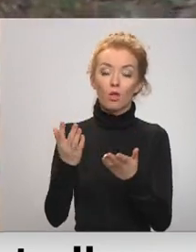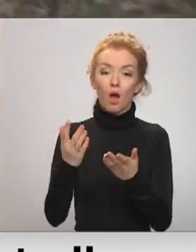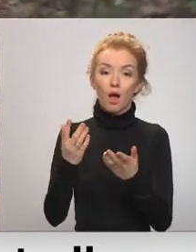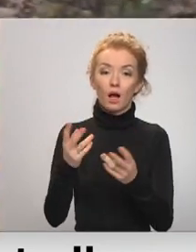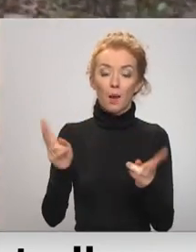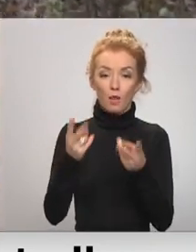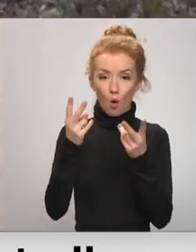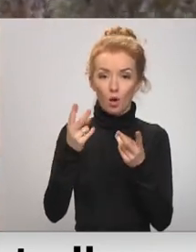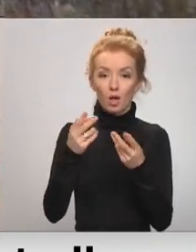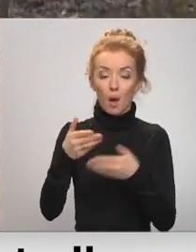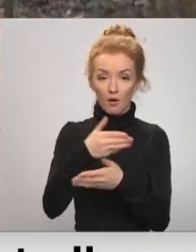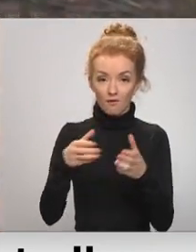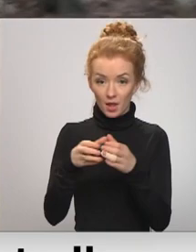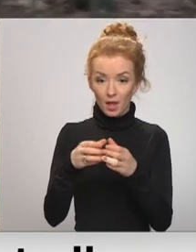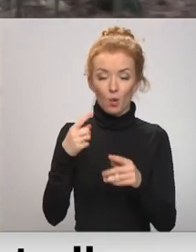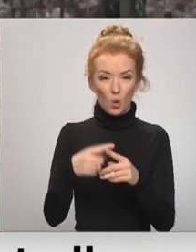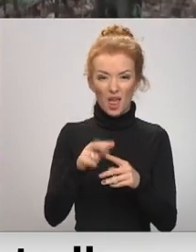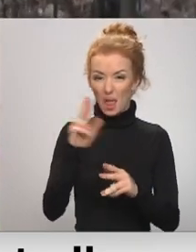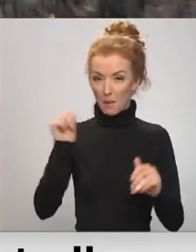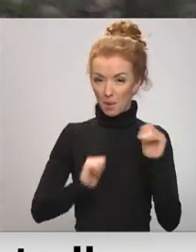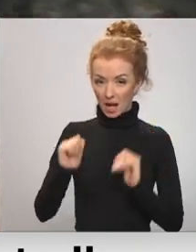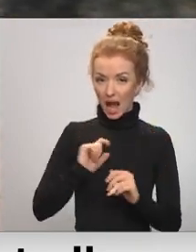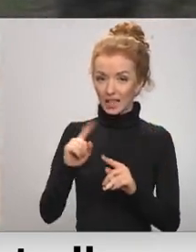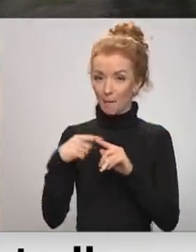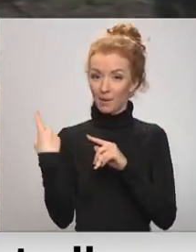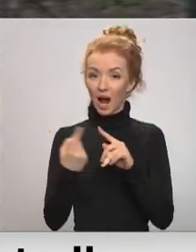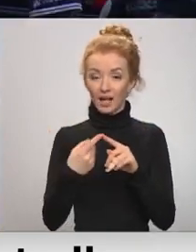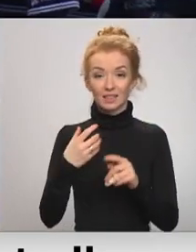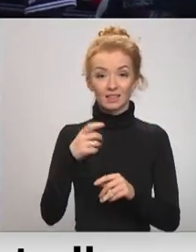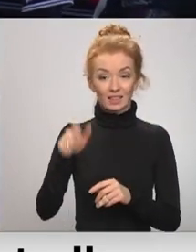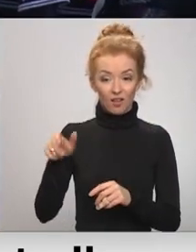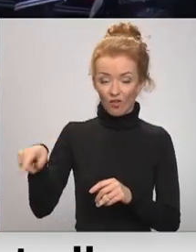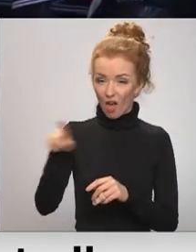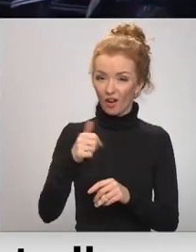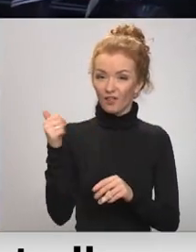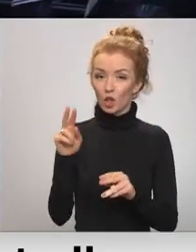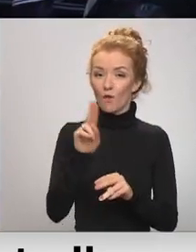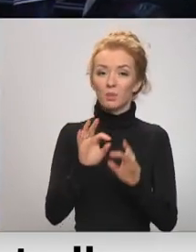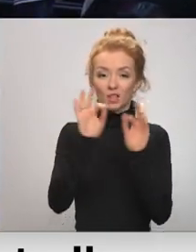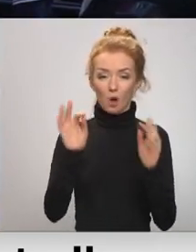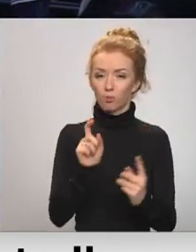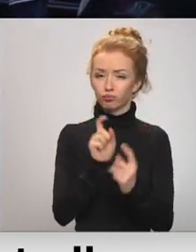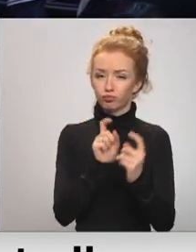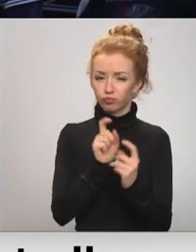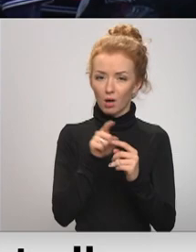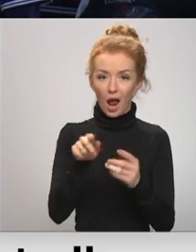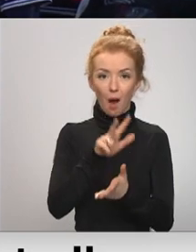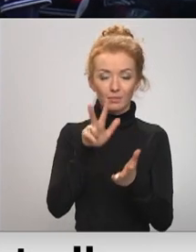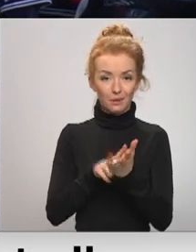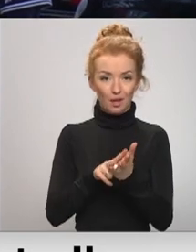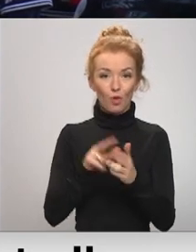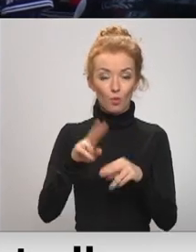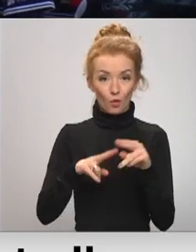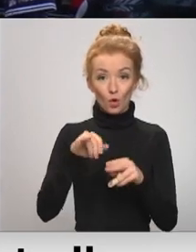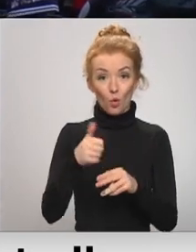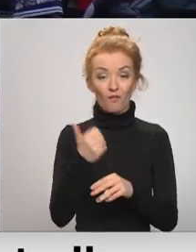rīcībā. Neapmierināti ar krematorijas izbūvi ir apkaimes iedzīvotāji, kur novembra sākumā apstrīdēja jau apstiprināto būvniecības ieceļu, jo